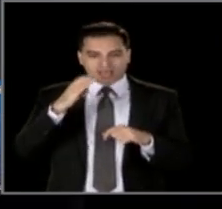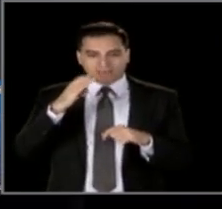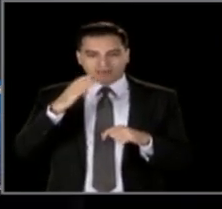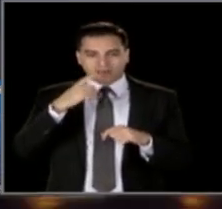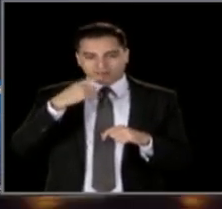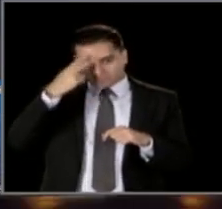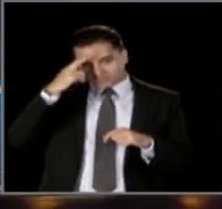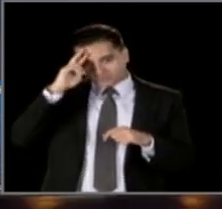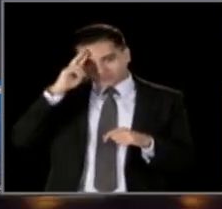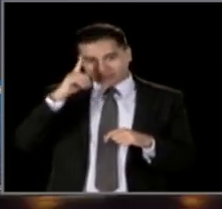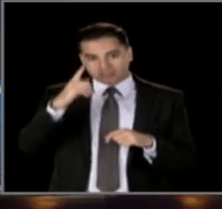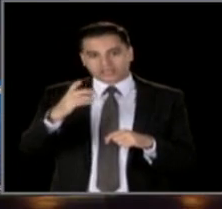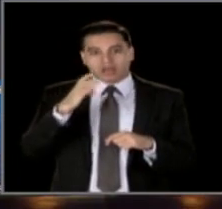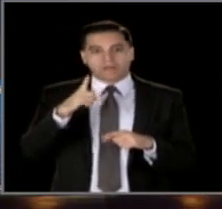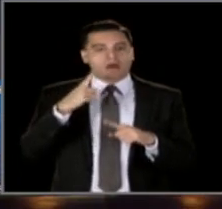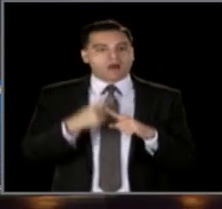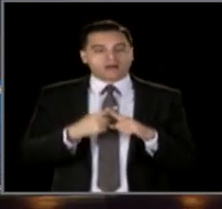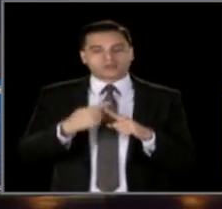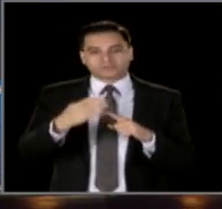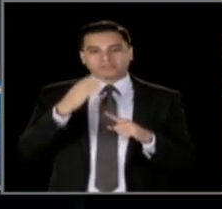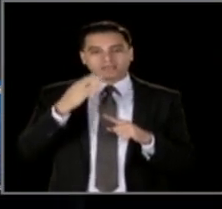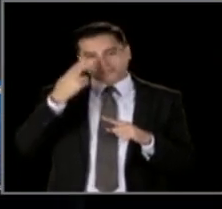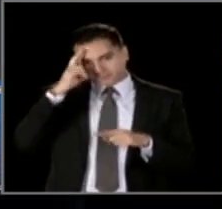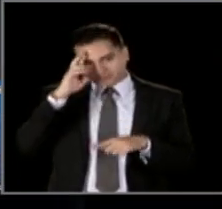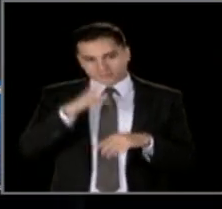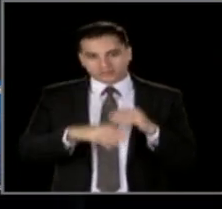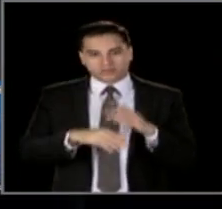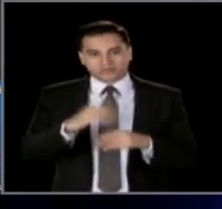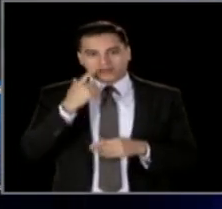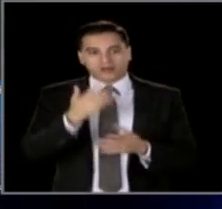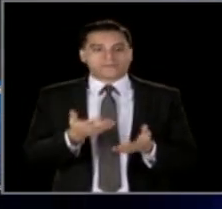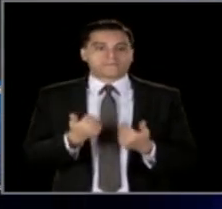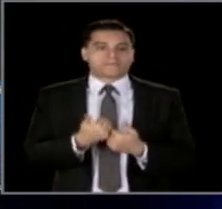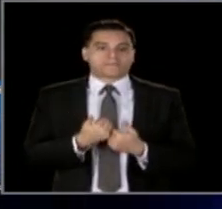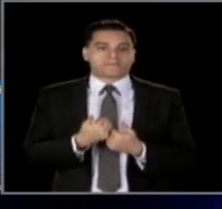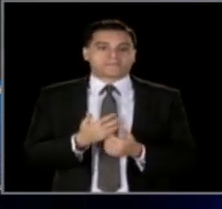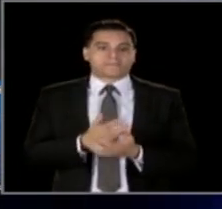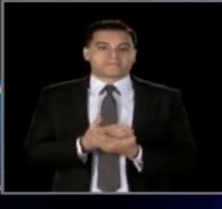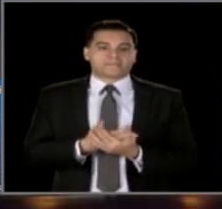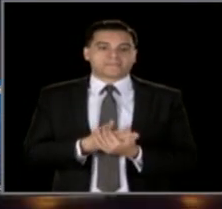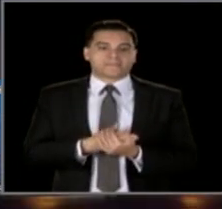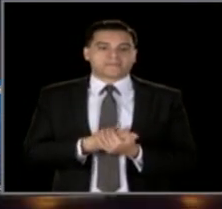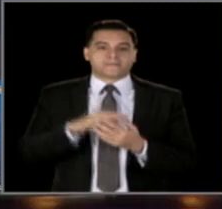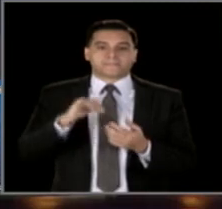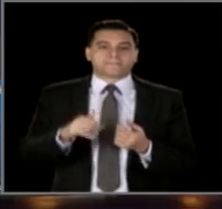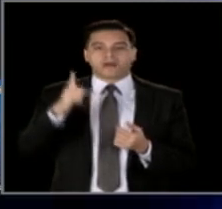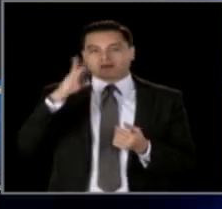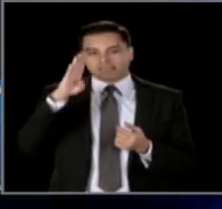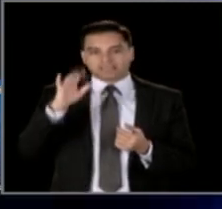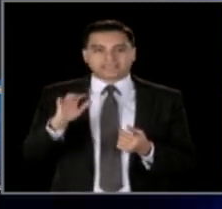بسلفادور ألاندي. طب لو الإجابة غلط ما تسيب كرولوس يحاول. إجابتك؟ جابرييل غارسيا ماركس. ماركيز كولومبي